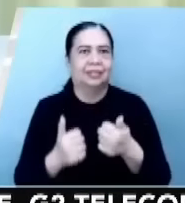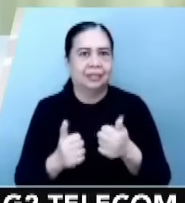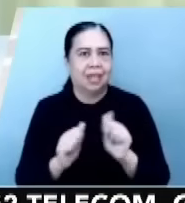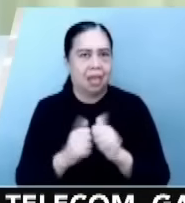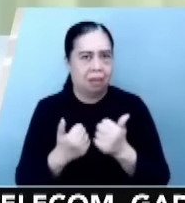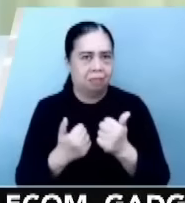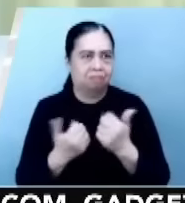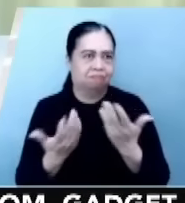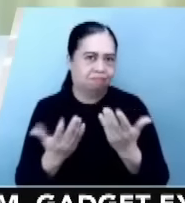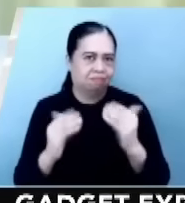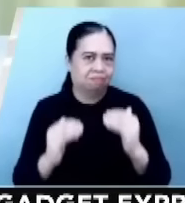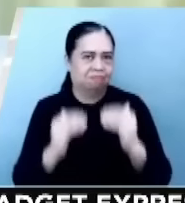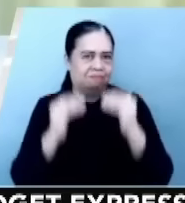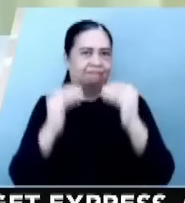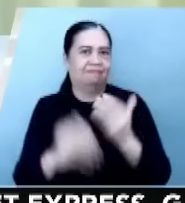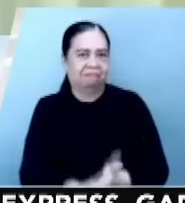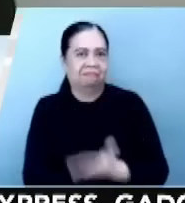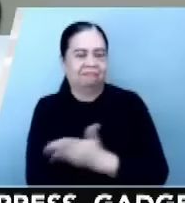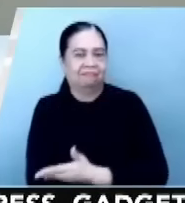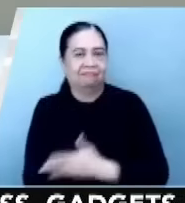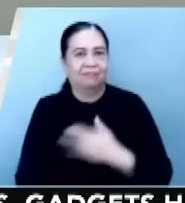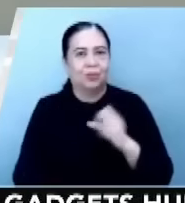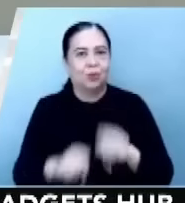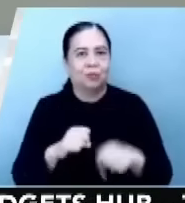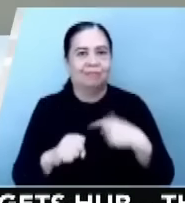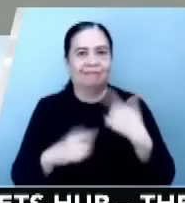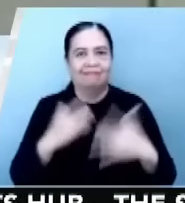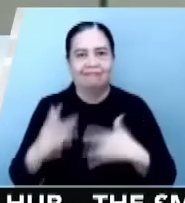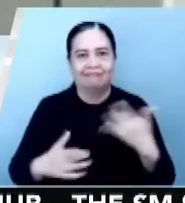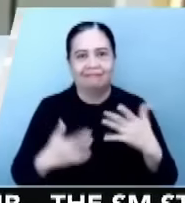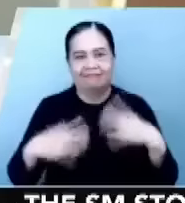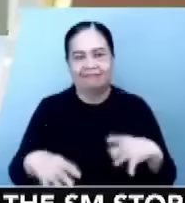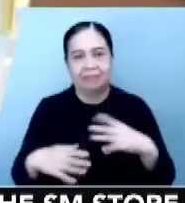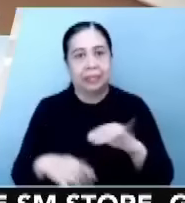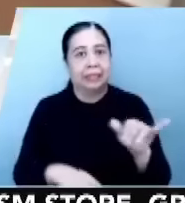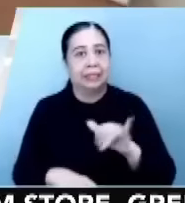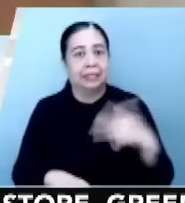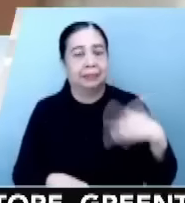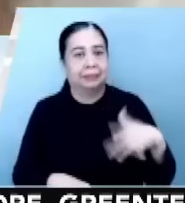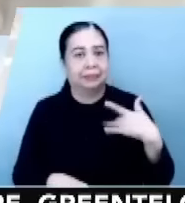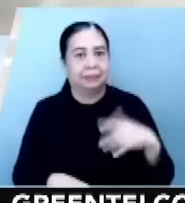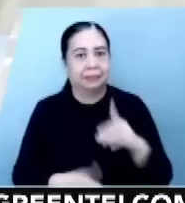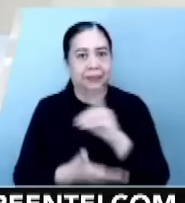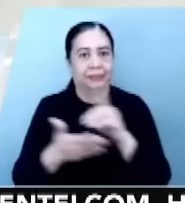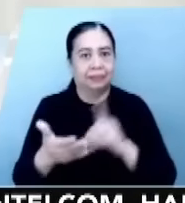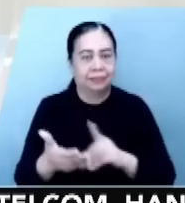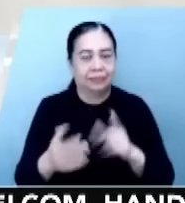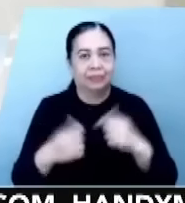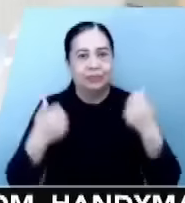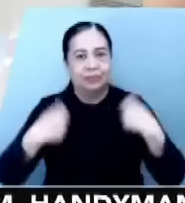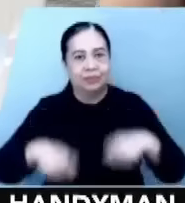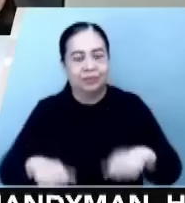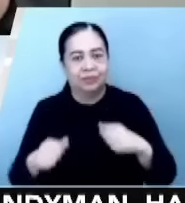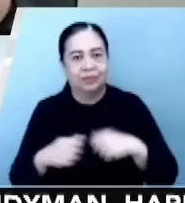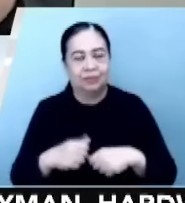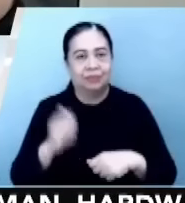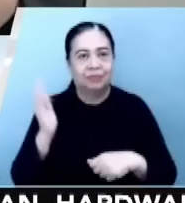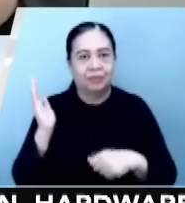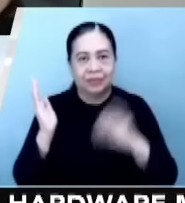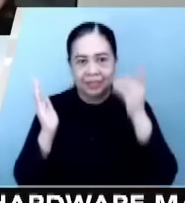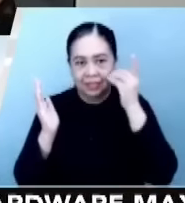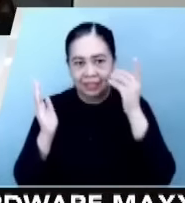mas gagandahan pa yan. Kaya ako excited. Same stylist and designer din ang gagawa ng mga isusuot ni na Derek Monasterio at